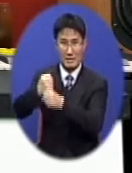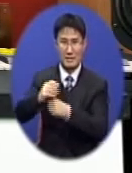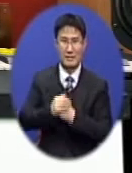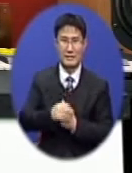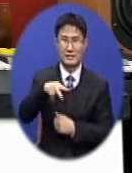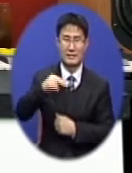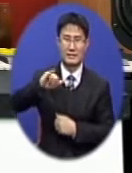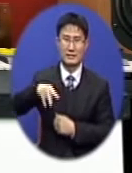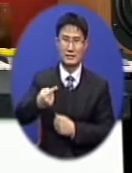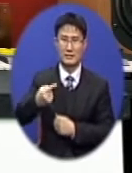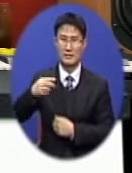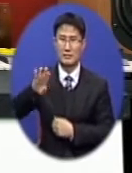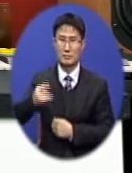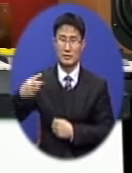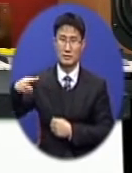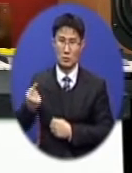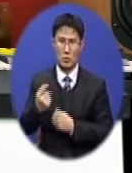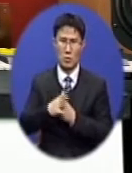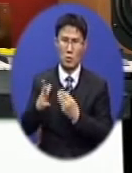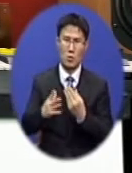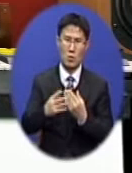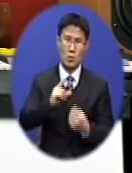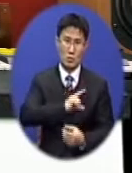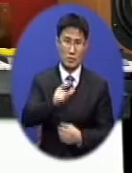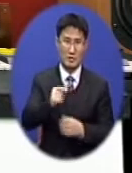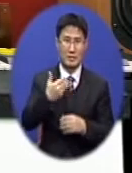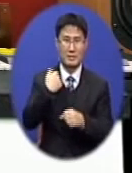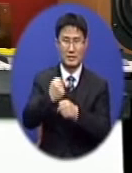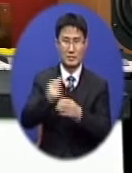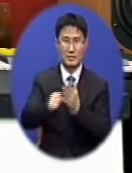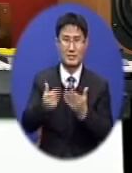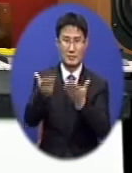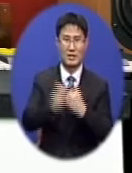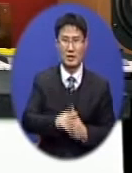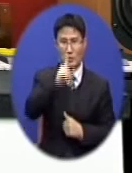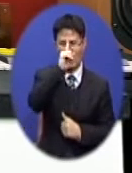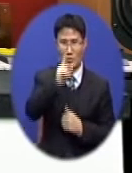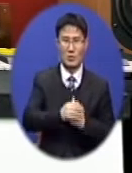공동 제품을 다섯 분을 추첨해서 드립니다. 네. 보여주세요.